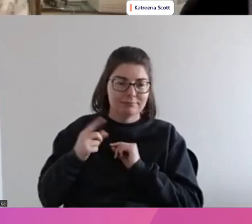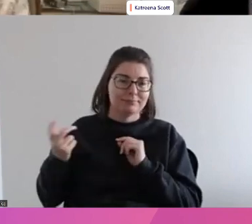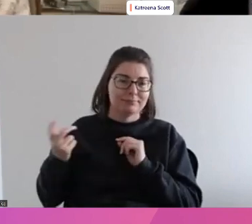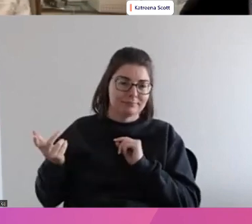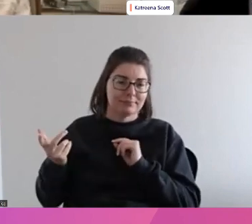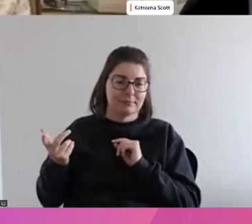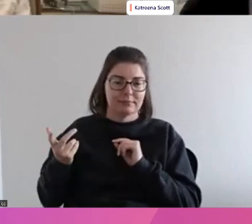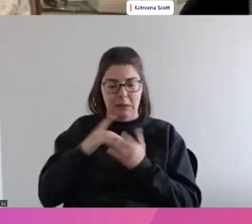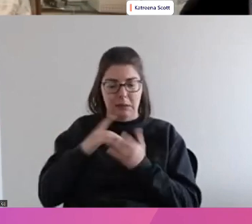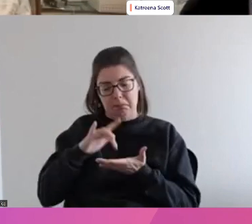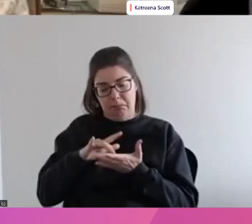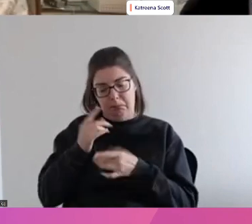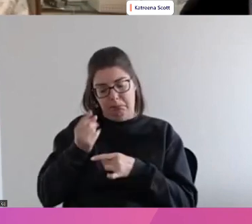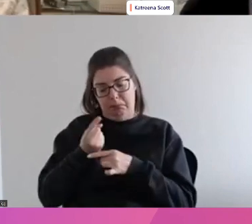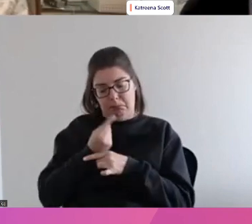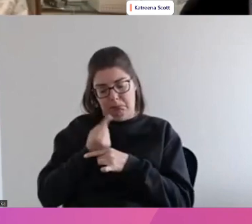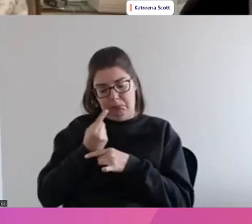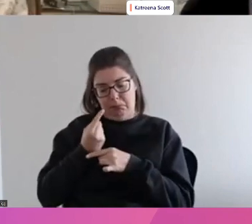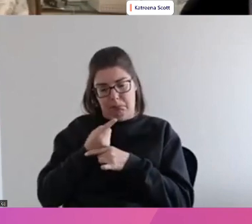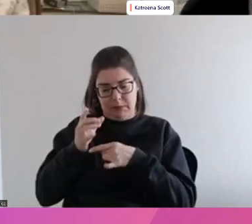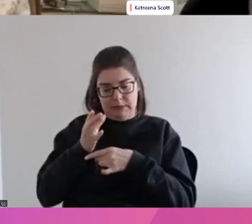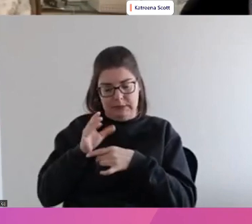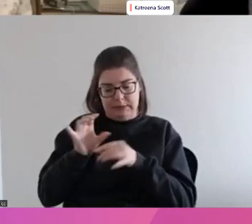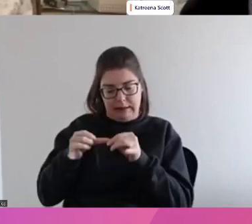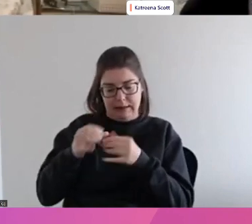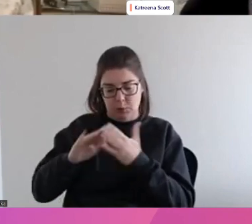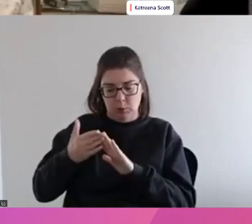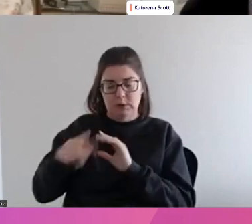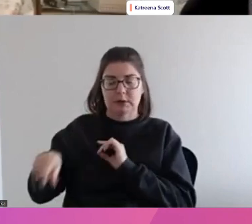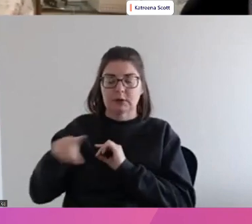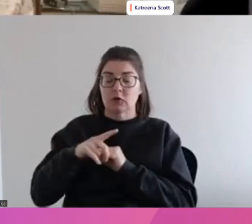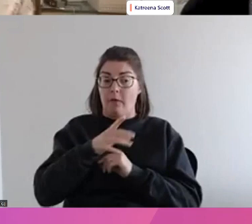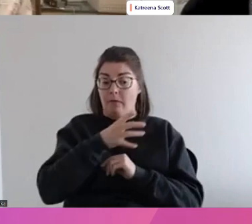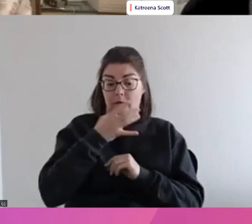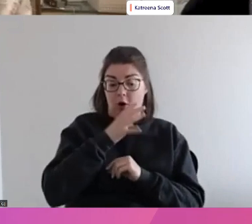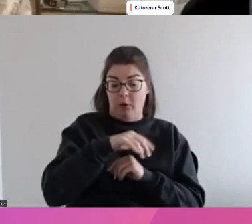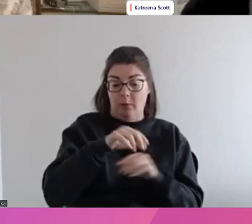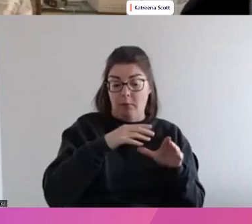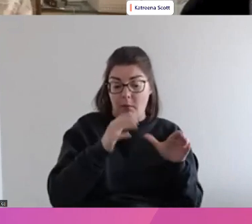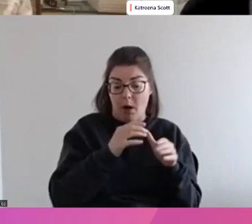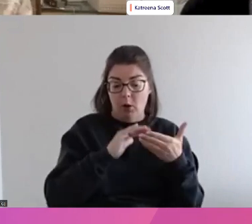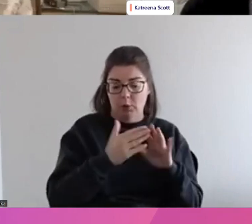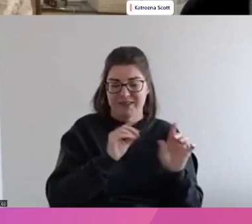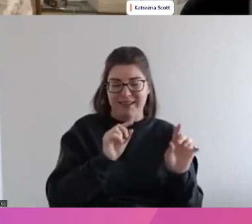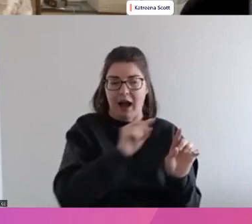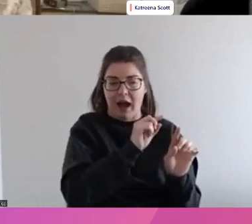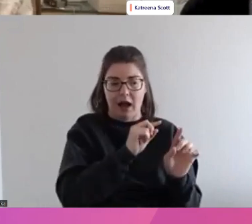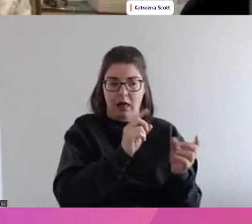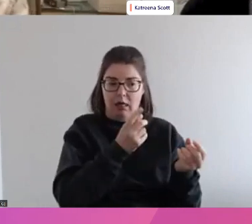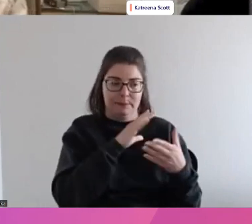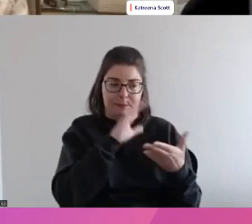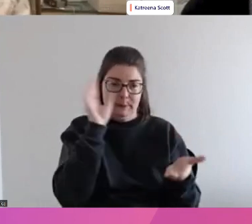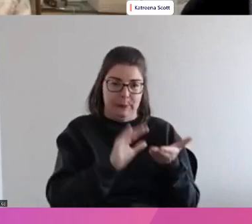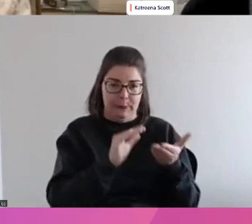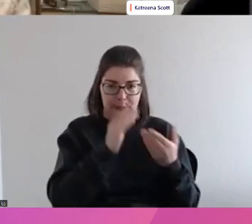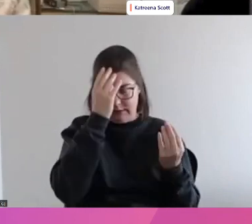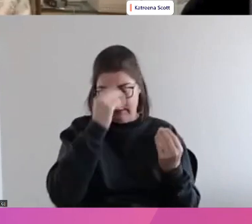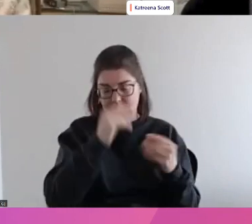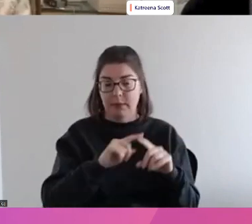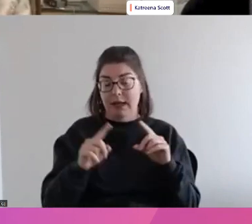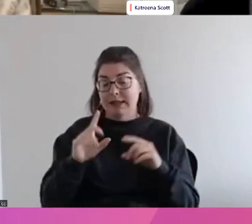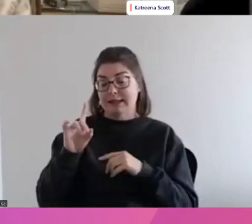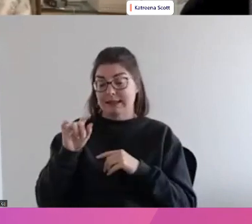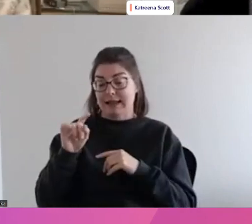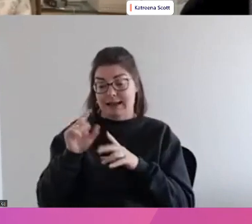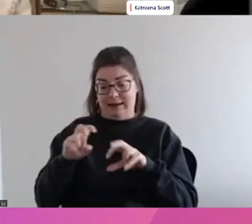que nous avons dans notre étude, parce que la plupart des femmes à qui on avait accès venaient de régions urbaines ou de taille moyenne. Et nous